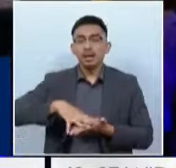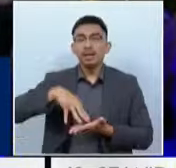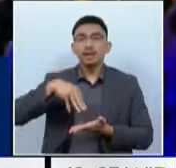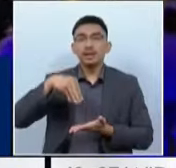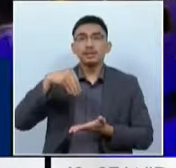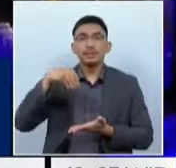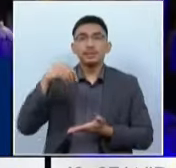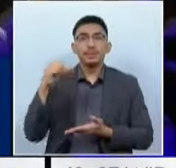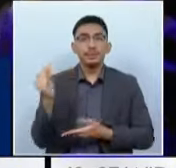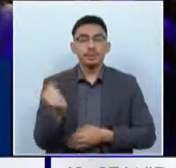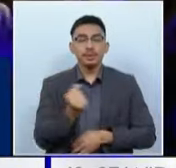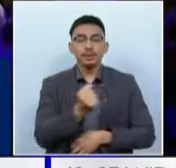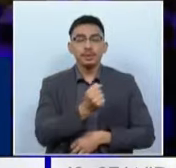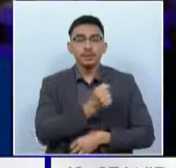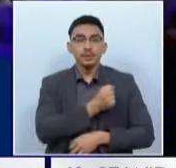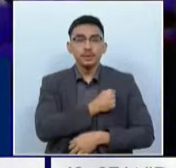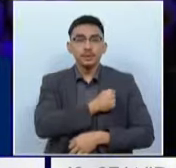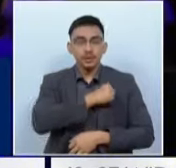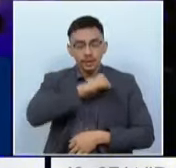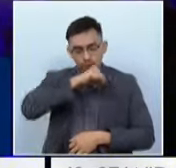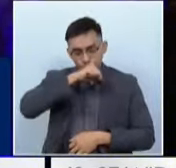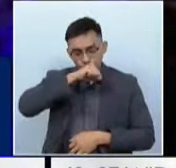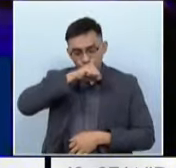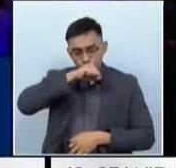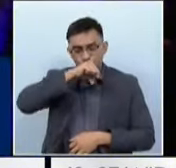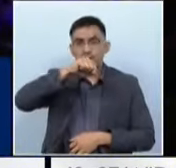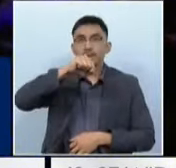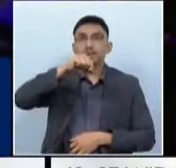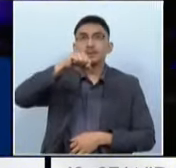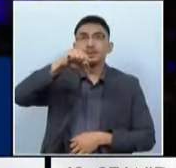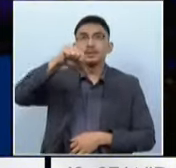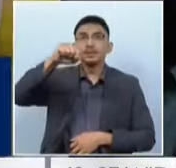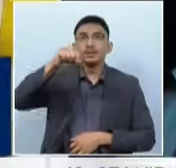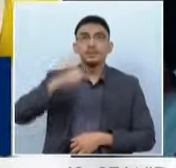tanahku negeriku yang kuc